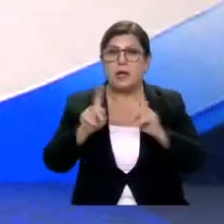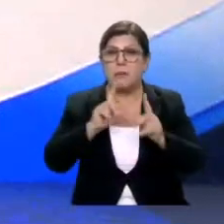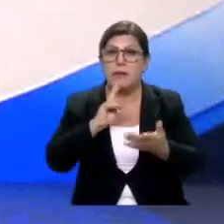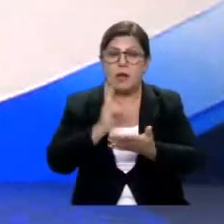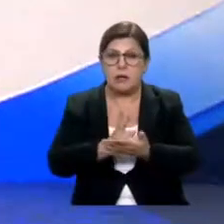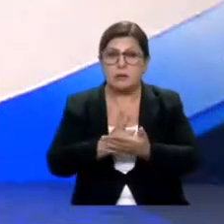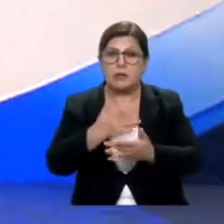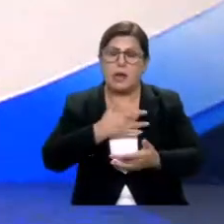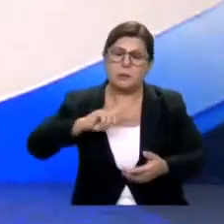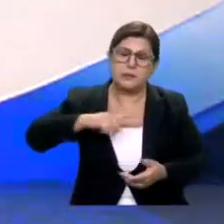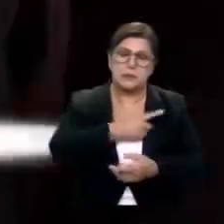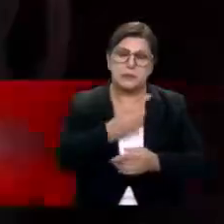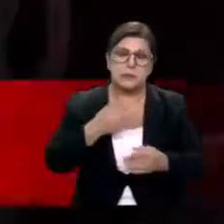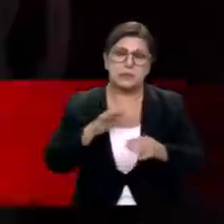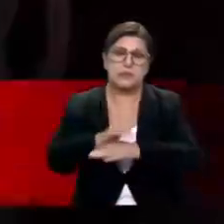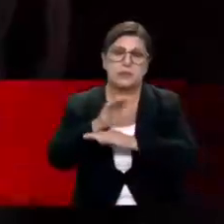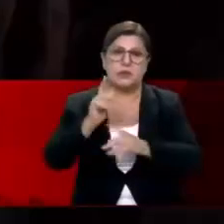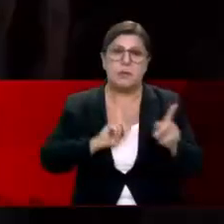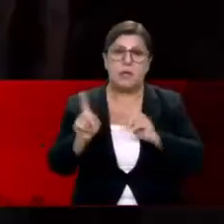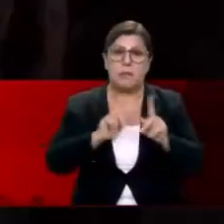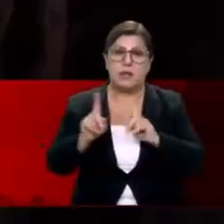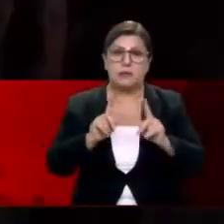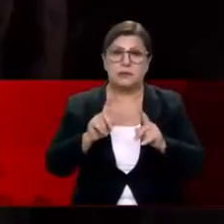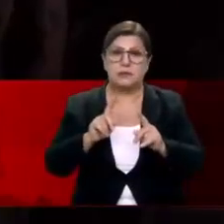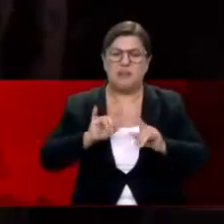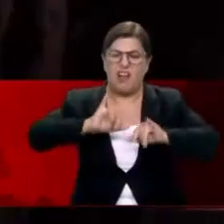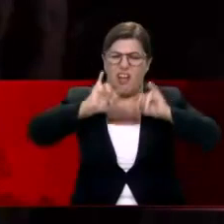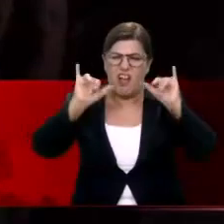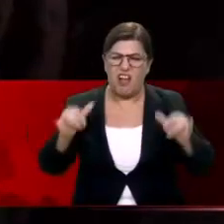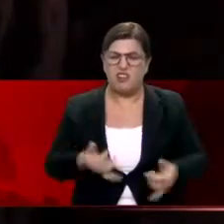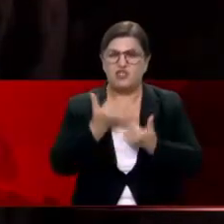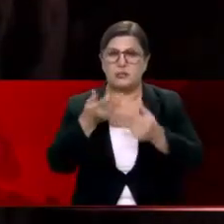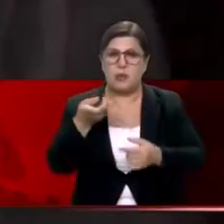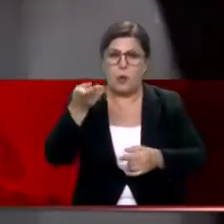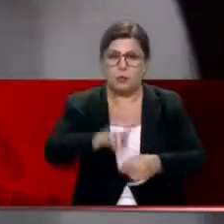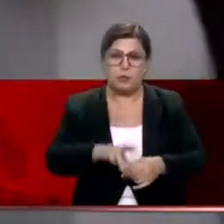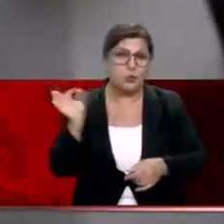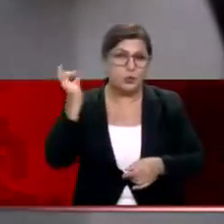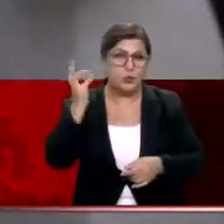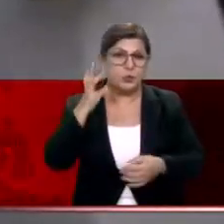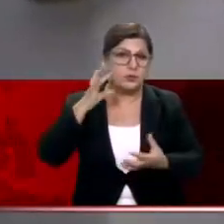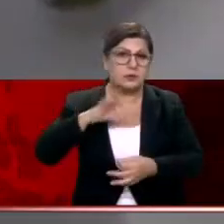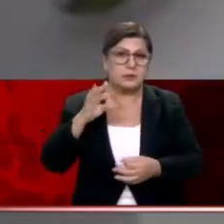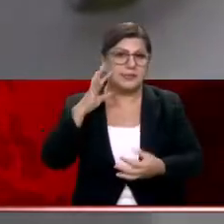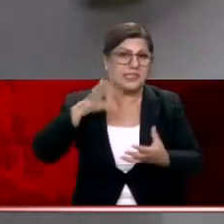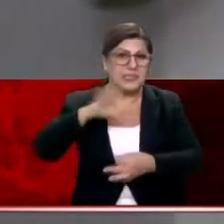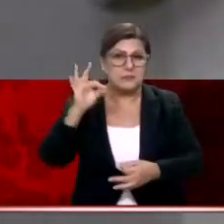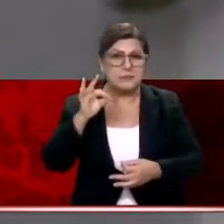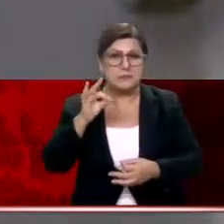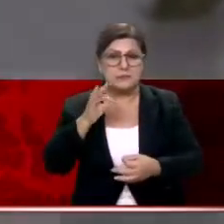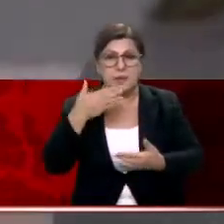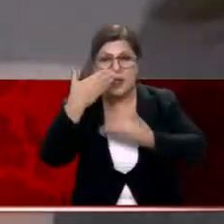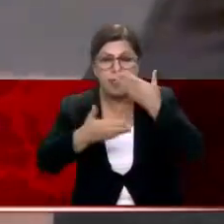annenin isyanı mahkemede vahşice öldüren kişiyi duyduğum zaman Kimse ona söyleyemedi oğlunun nasıl